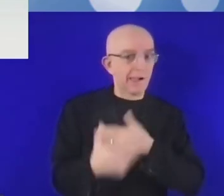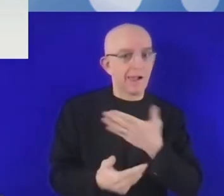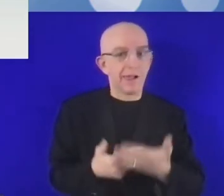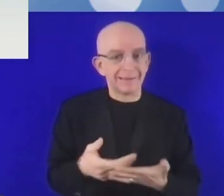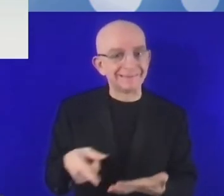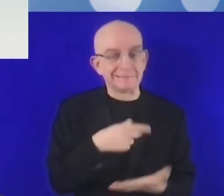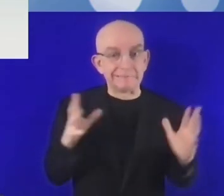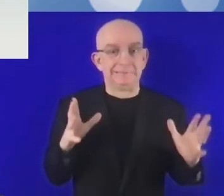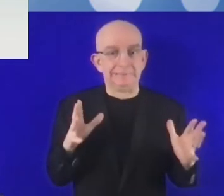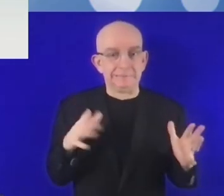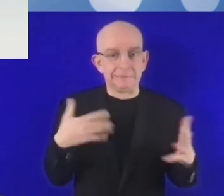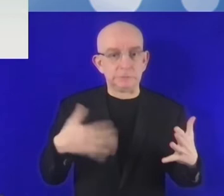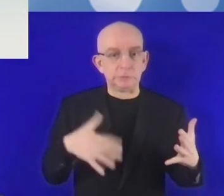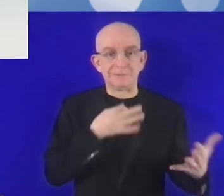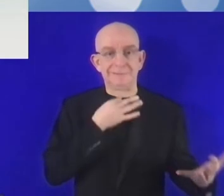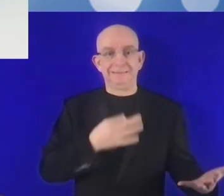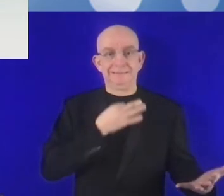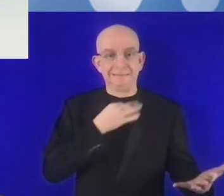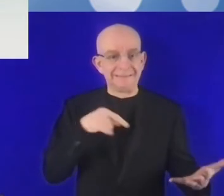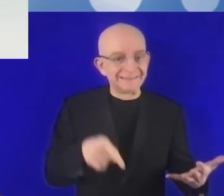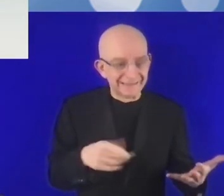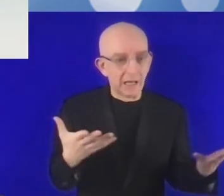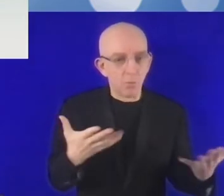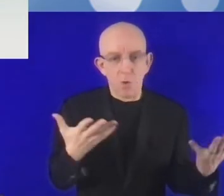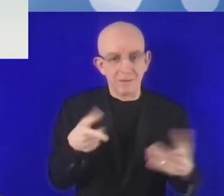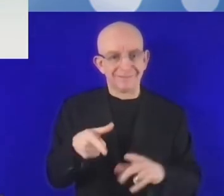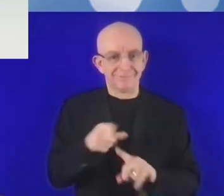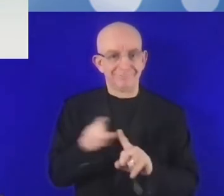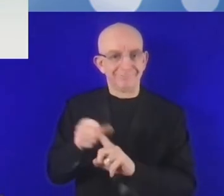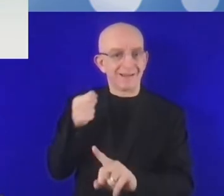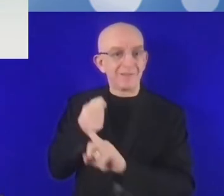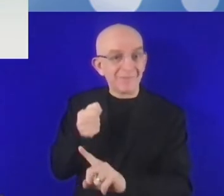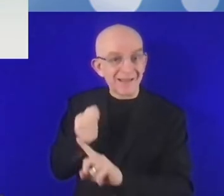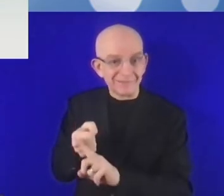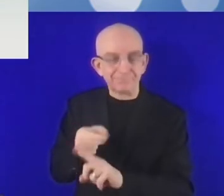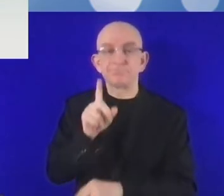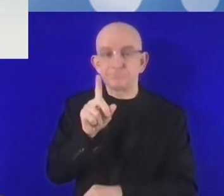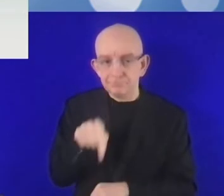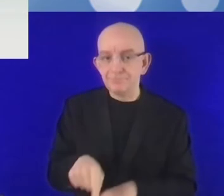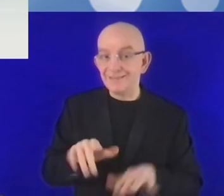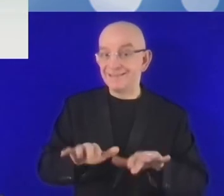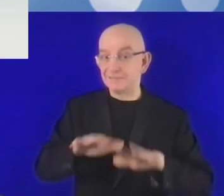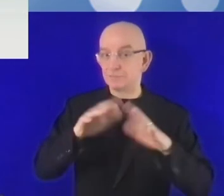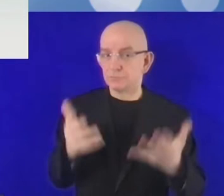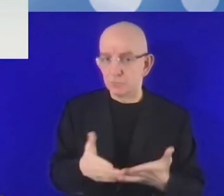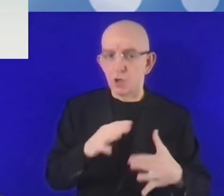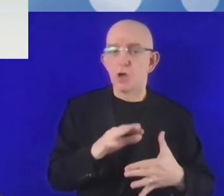solutions satisfaisantes. Les politiques en vigueur constitueront un